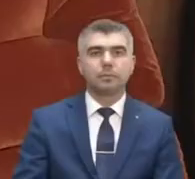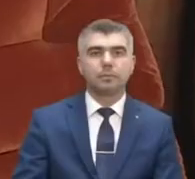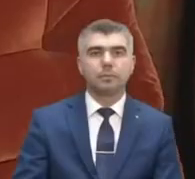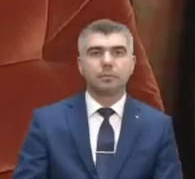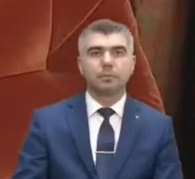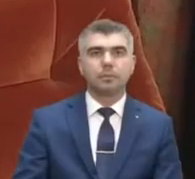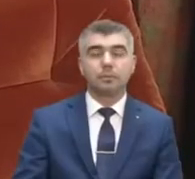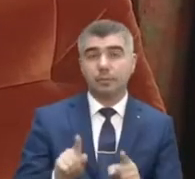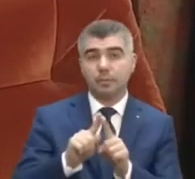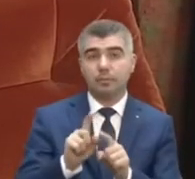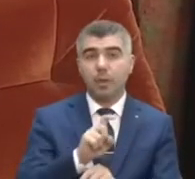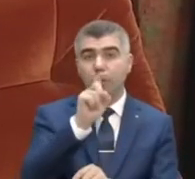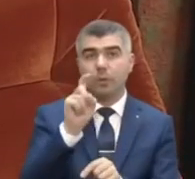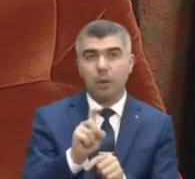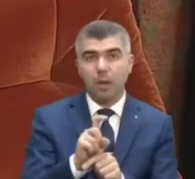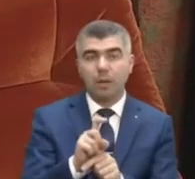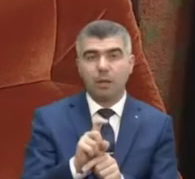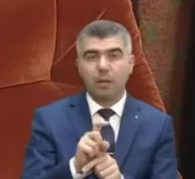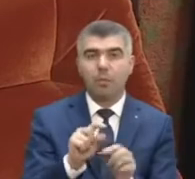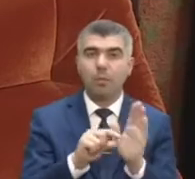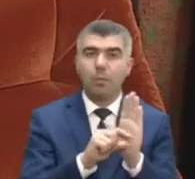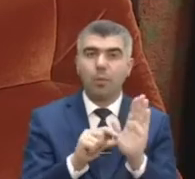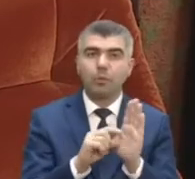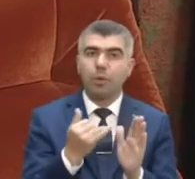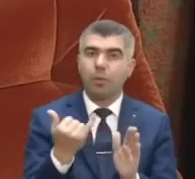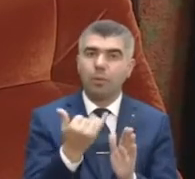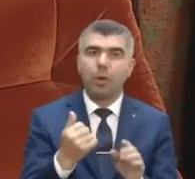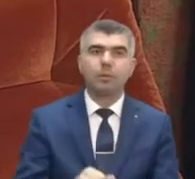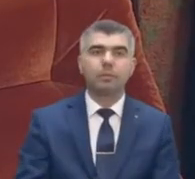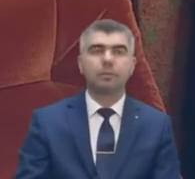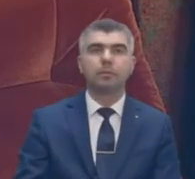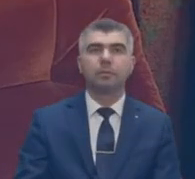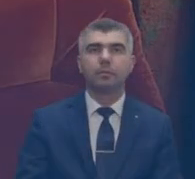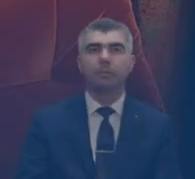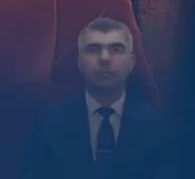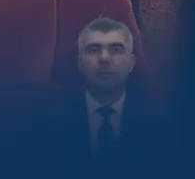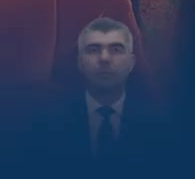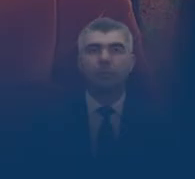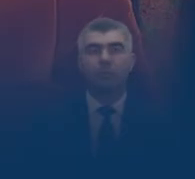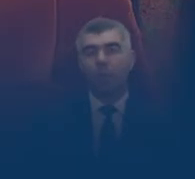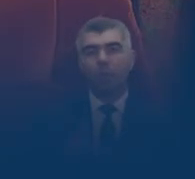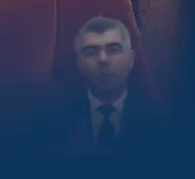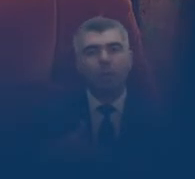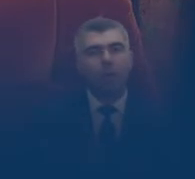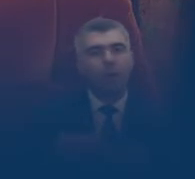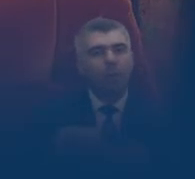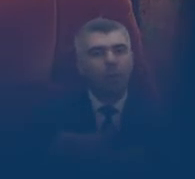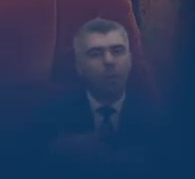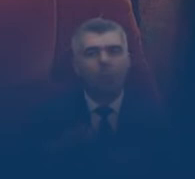كما قلتم هذا سؤال في موضوع مهم جدا لانه كلنا مقابل